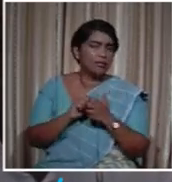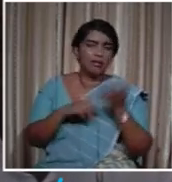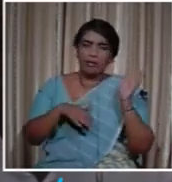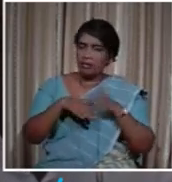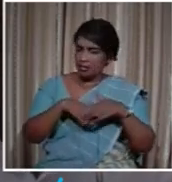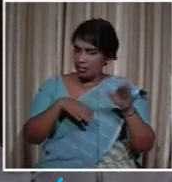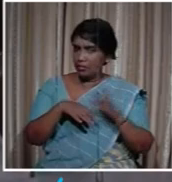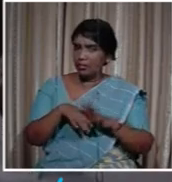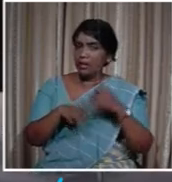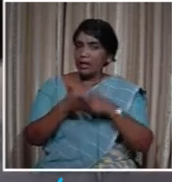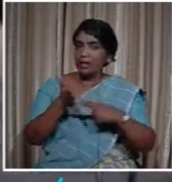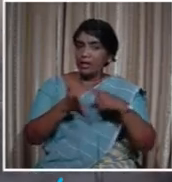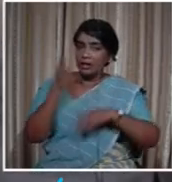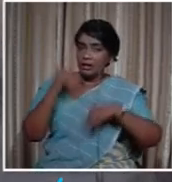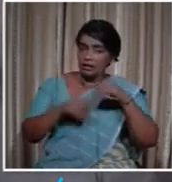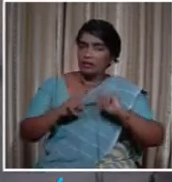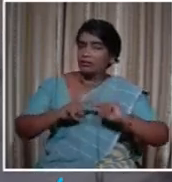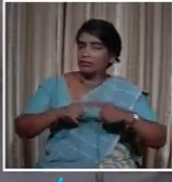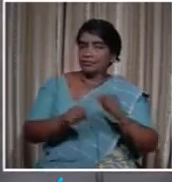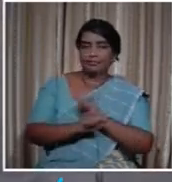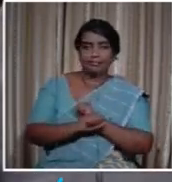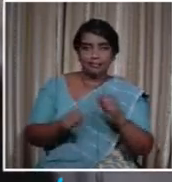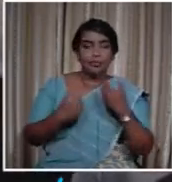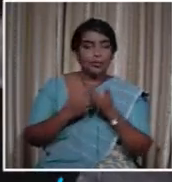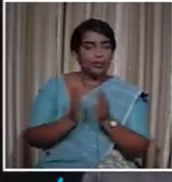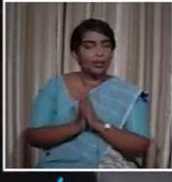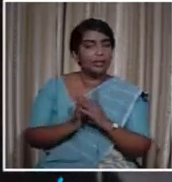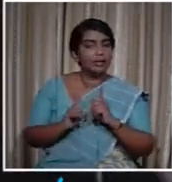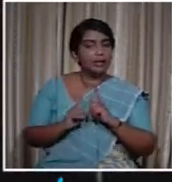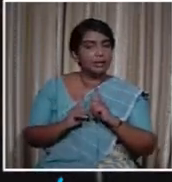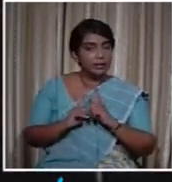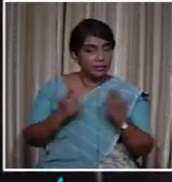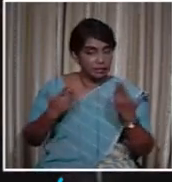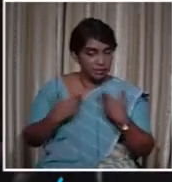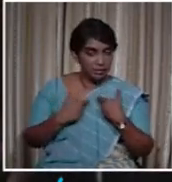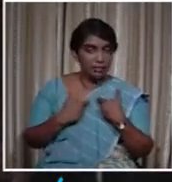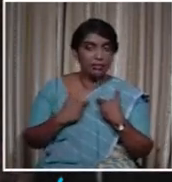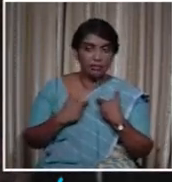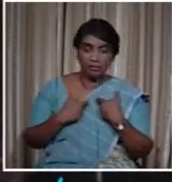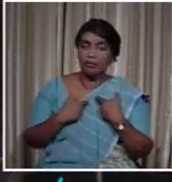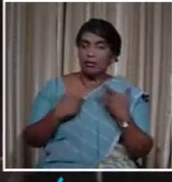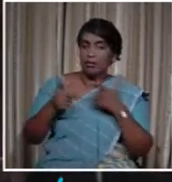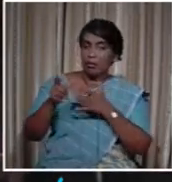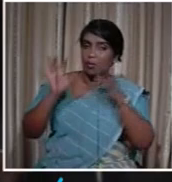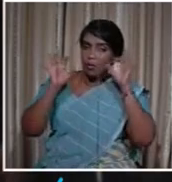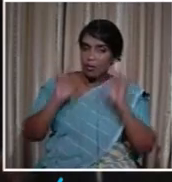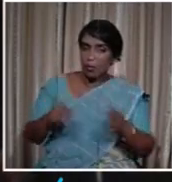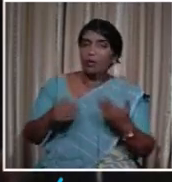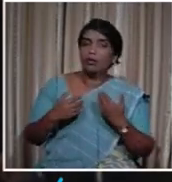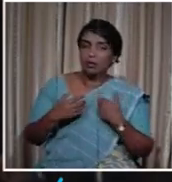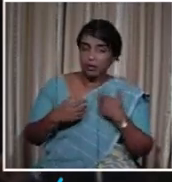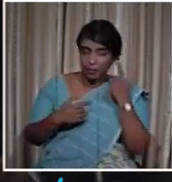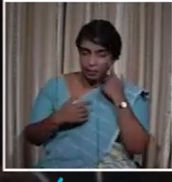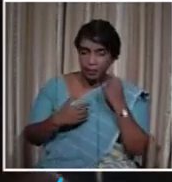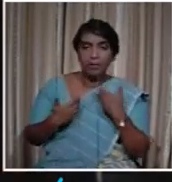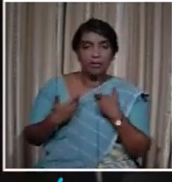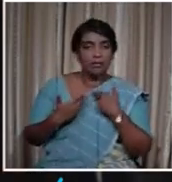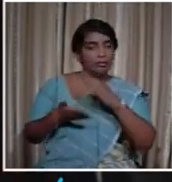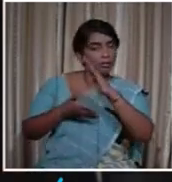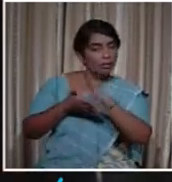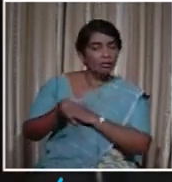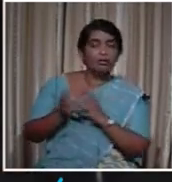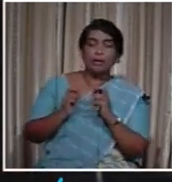பயணம் இல்லாமல், தங்களுடைய வாழ்க்கையிலே தாங்கள் நிராயுதபாணிகளாக நிற்கிறார்கள் என்ற செய்தியையும் அவர் உணர்ந்து எங்களுக்கான தீர்வுக்கான